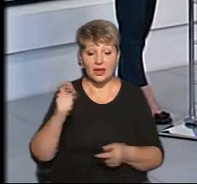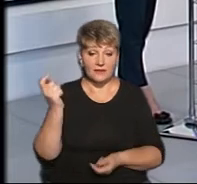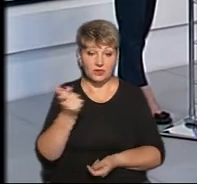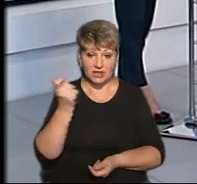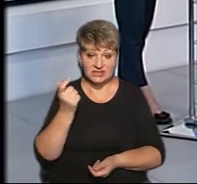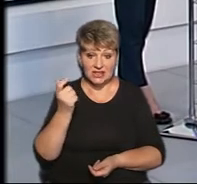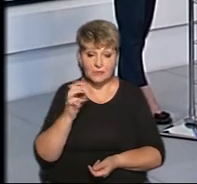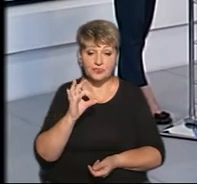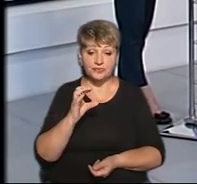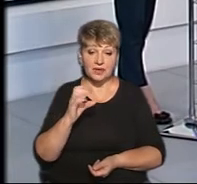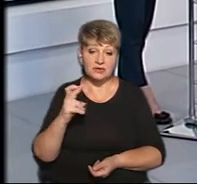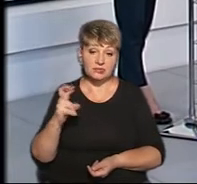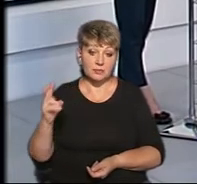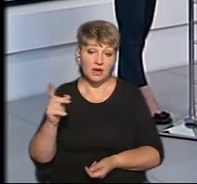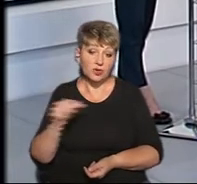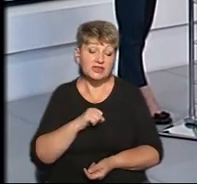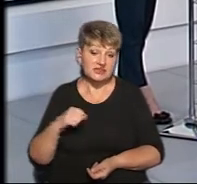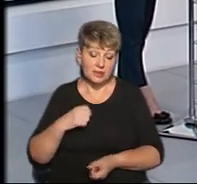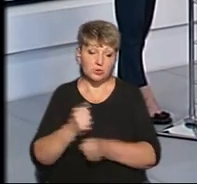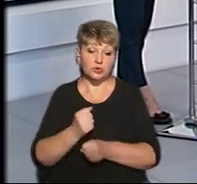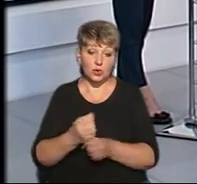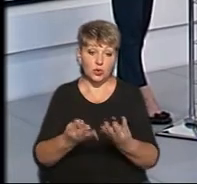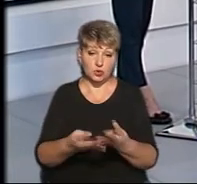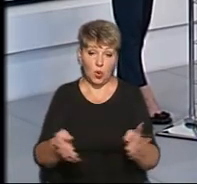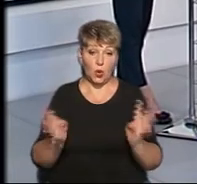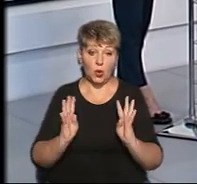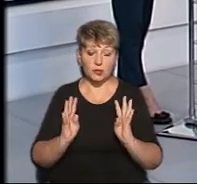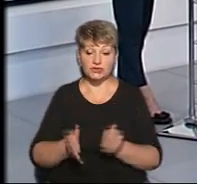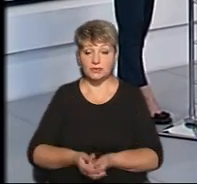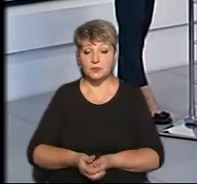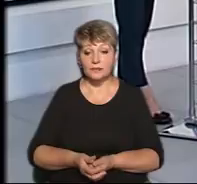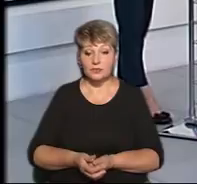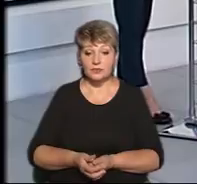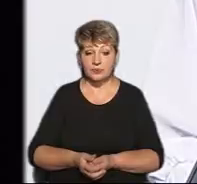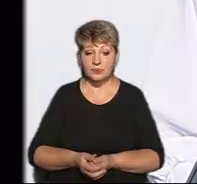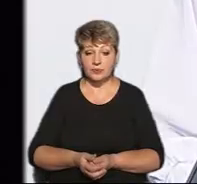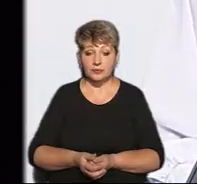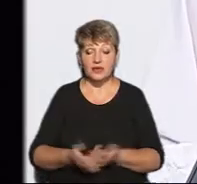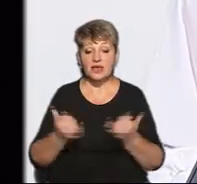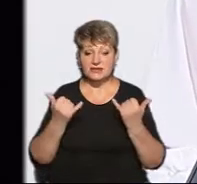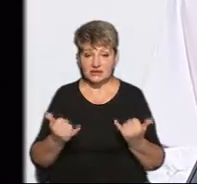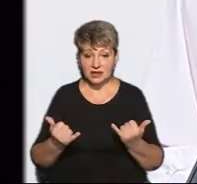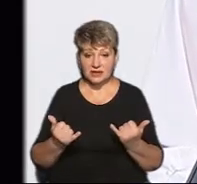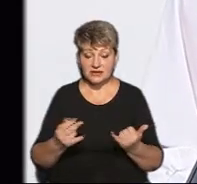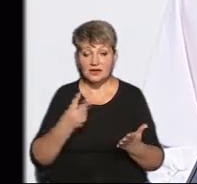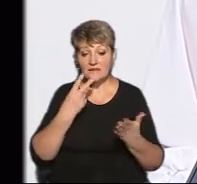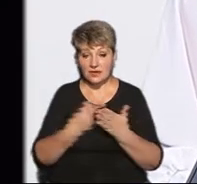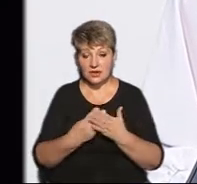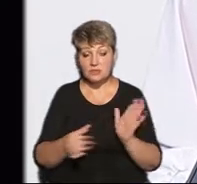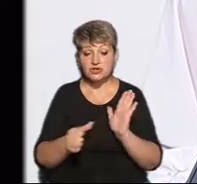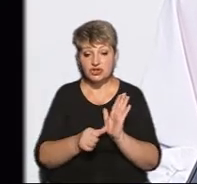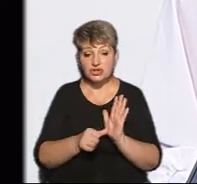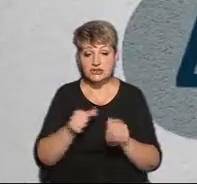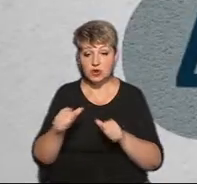власники ОСББ, вони самі роблять ці огорожі. Діана, час вичерпався. Ну, я бачу. На екрані зараз бачимо 6